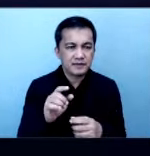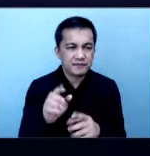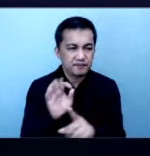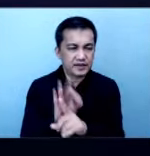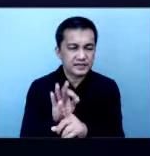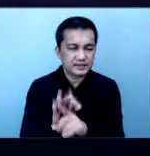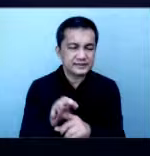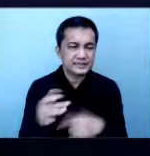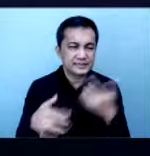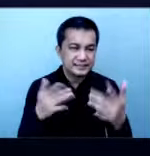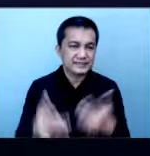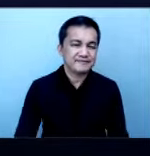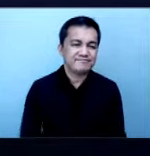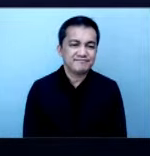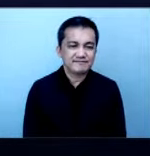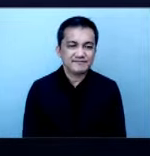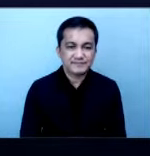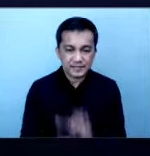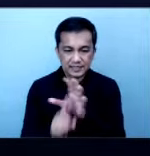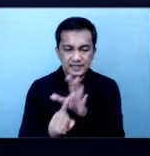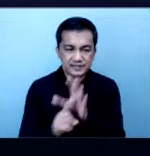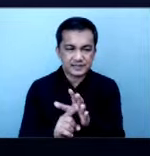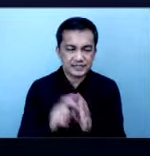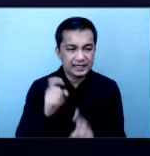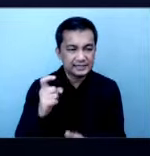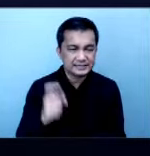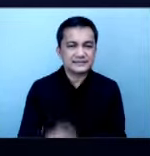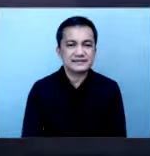na-excite. Trending yan ngayon sa X.